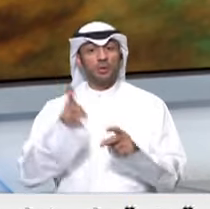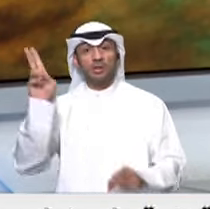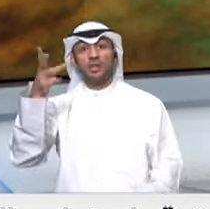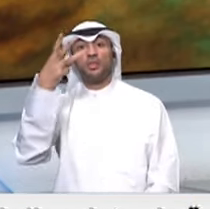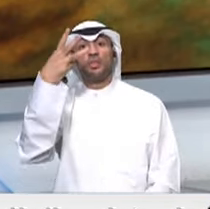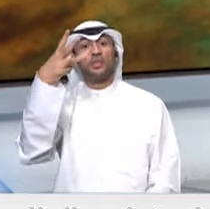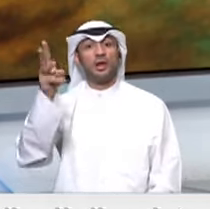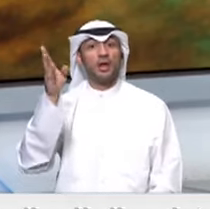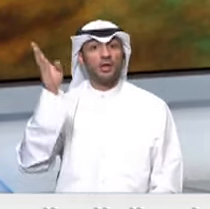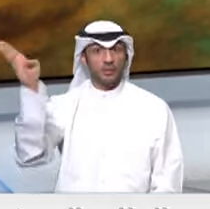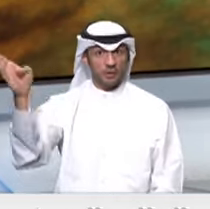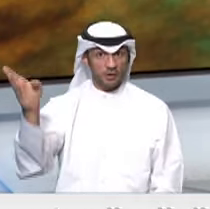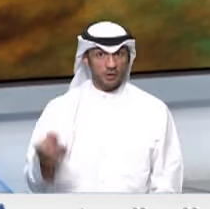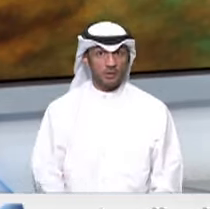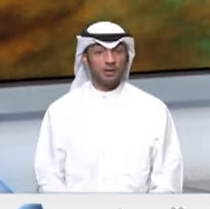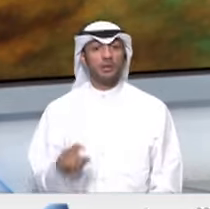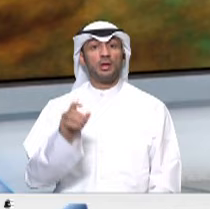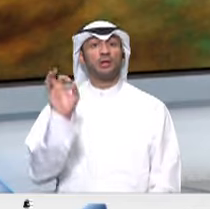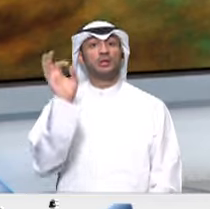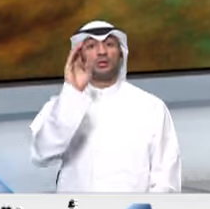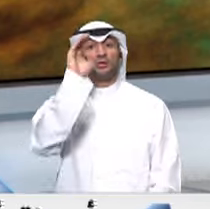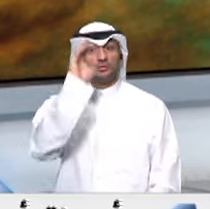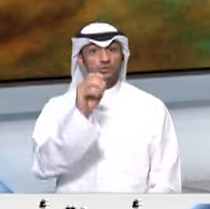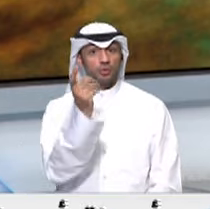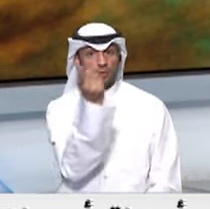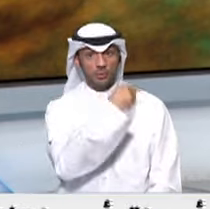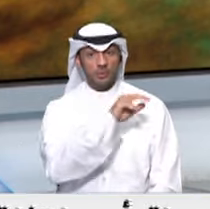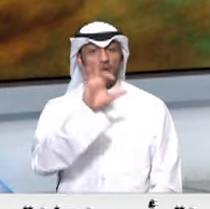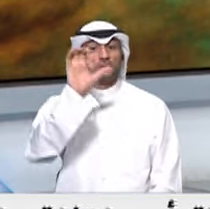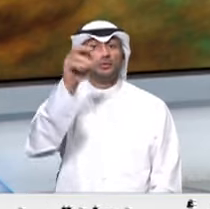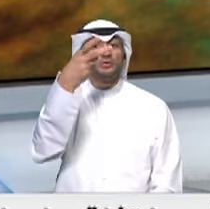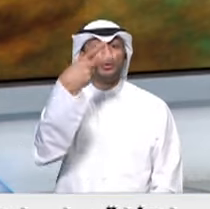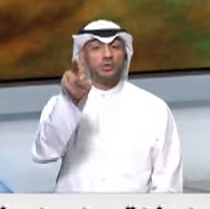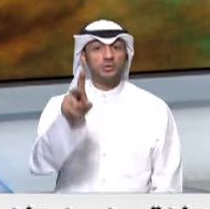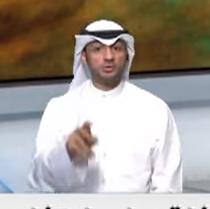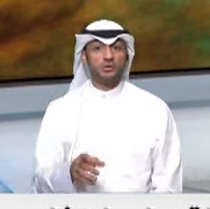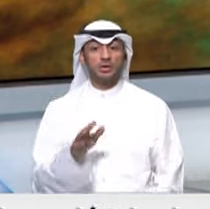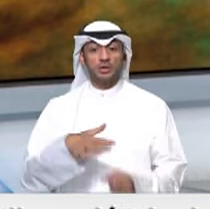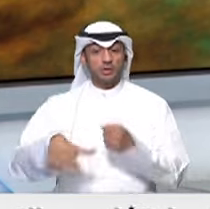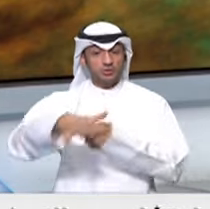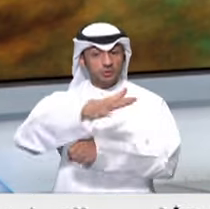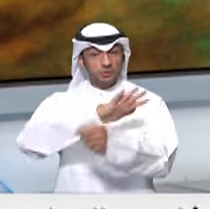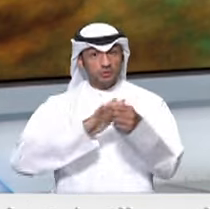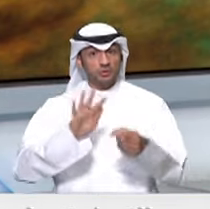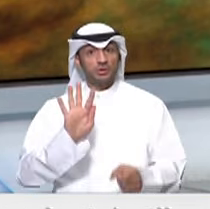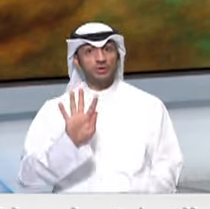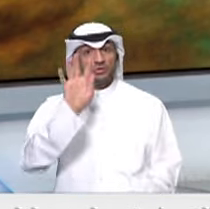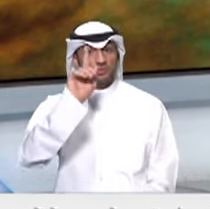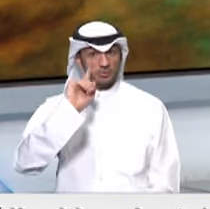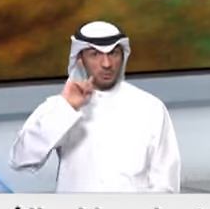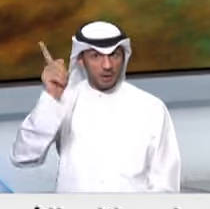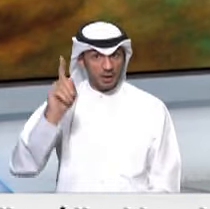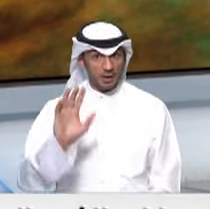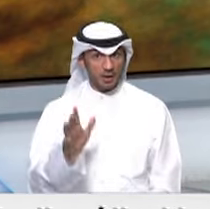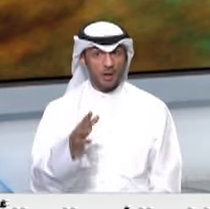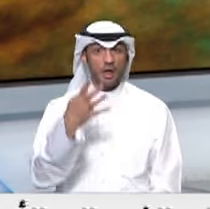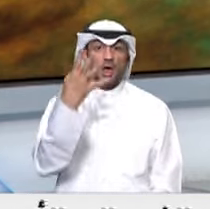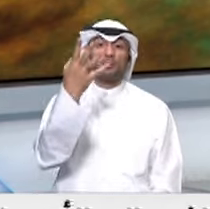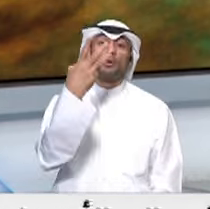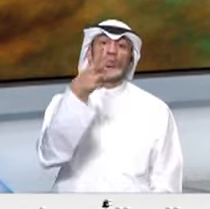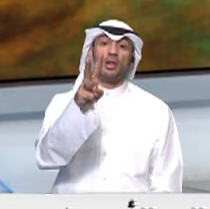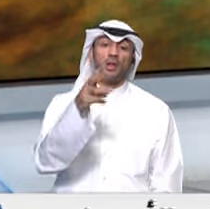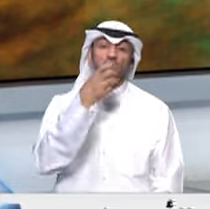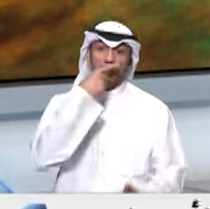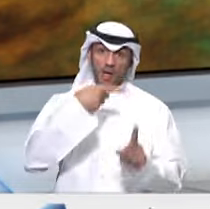مئوية، جنوبا في مزارع الوفرة 29 درجة مئوية، الجزر الشمالية فيرتشا وربا وبوبيان 34